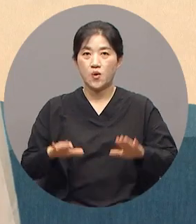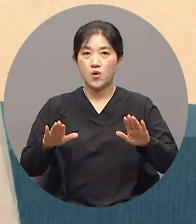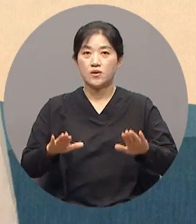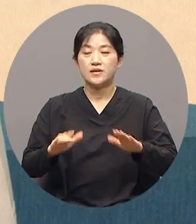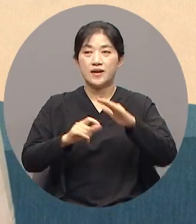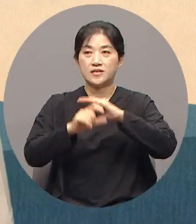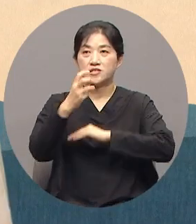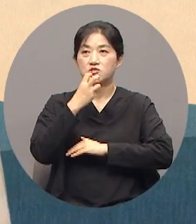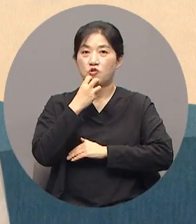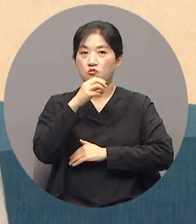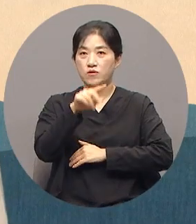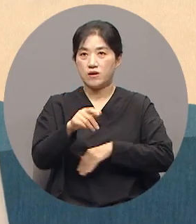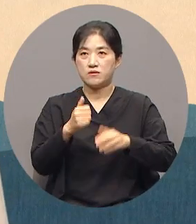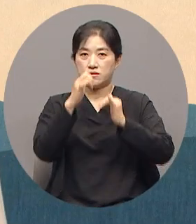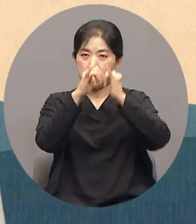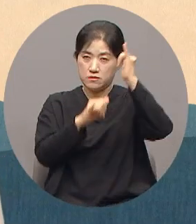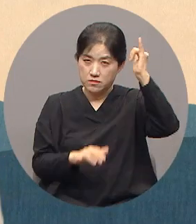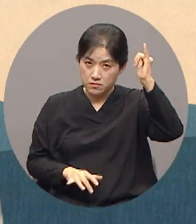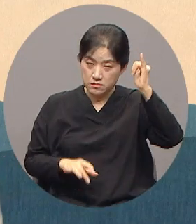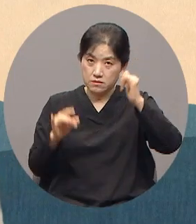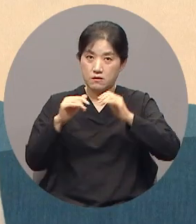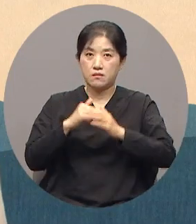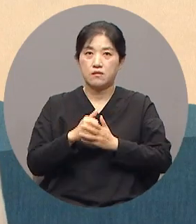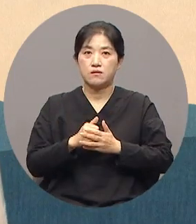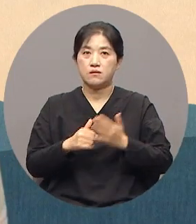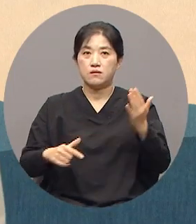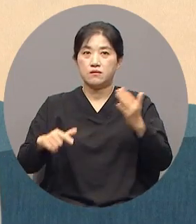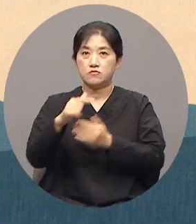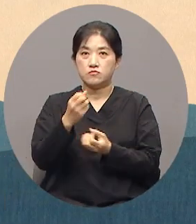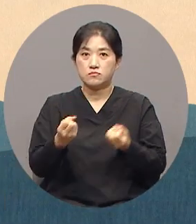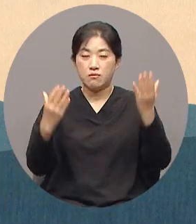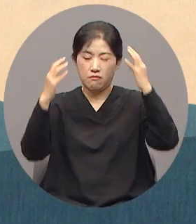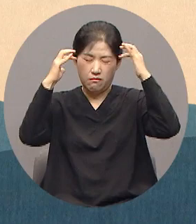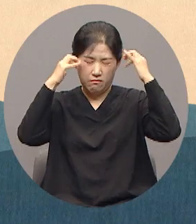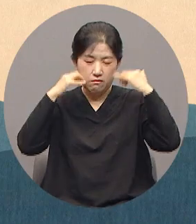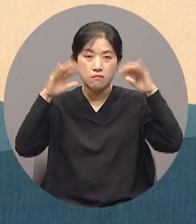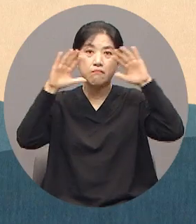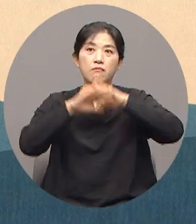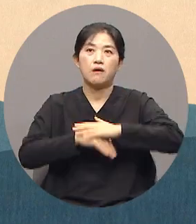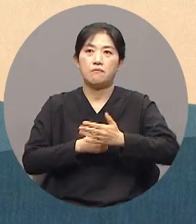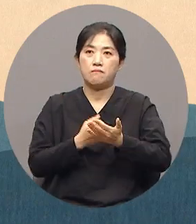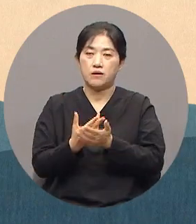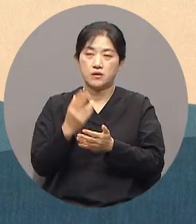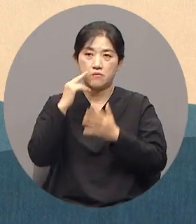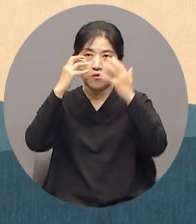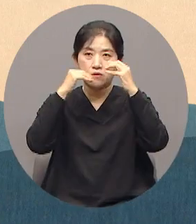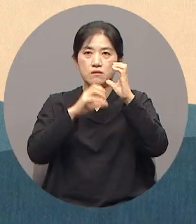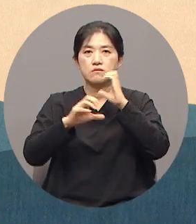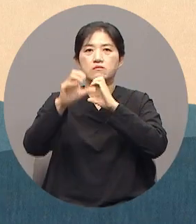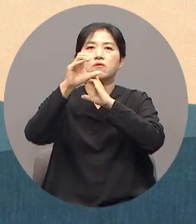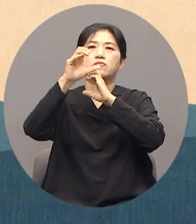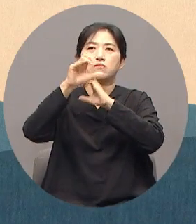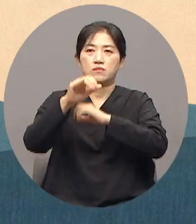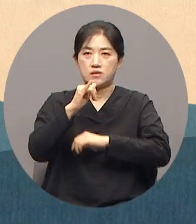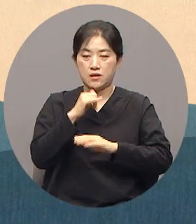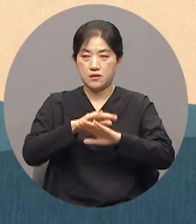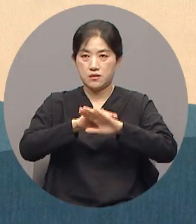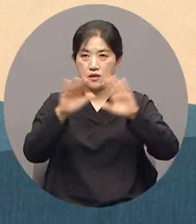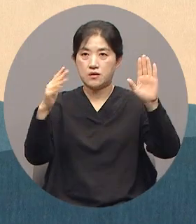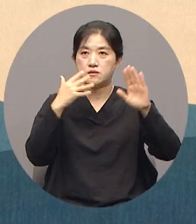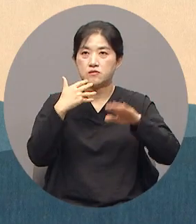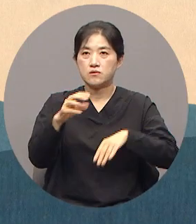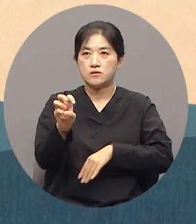오늘 아침 서울에서는 4상 처음으로 한가위 열대야가 나타났습니다 폭염 특보도 더 강화됐는데요 하나에는